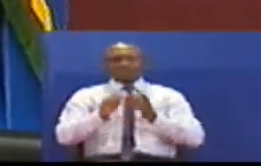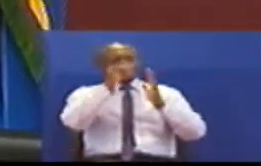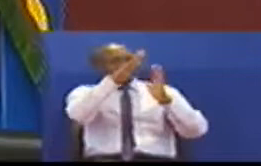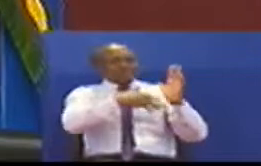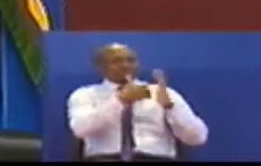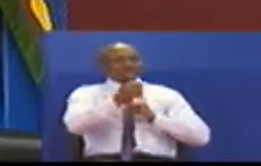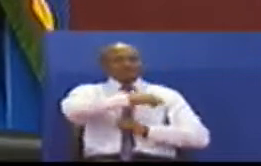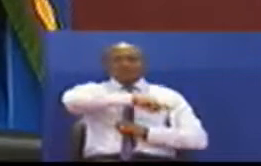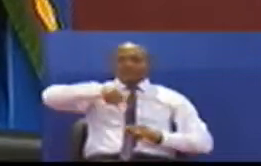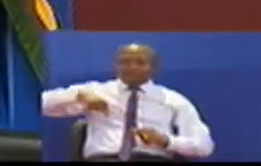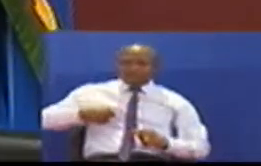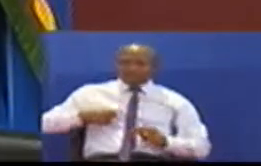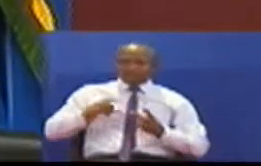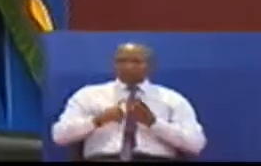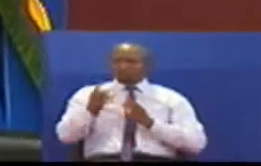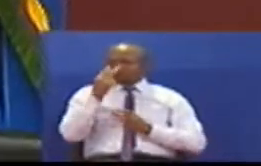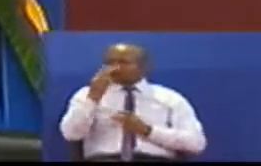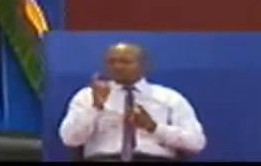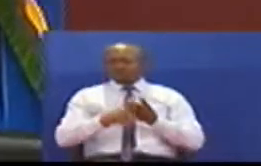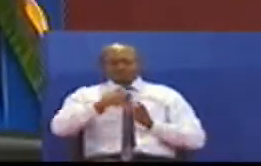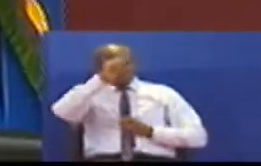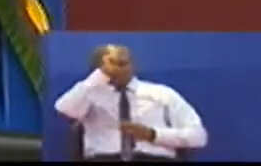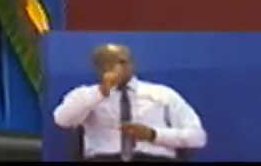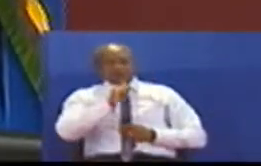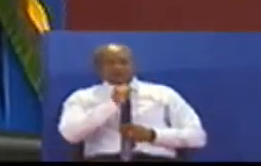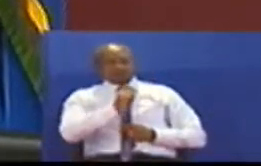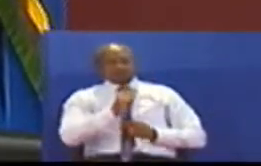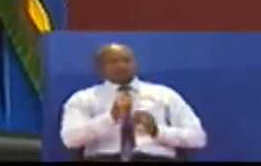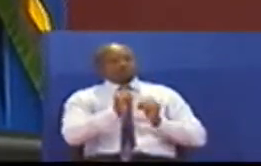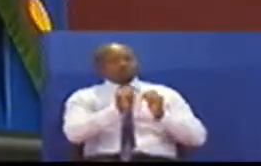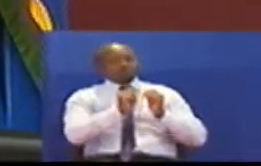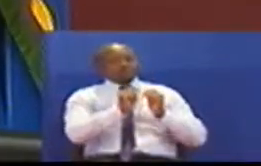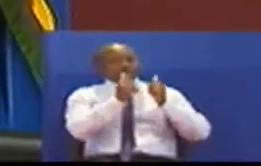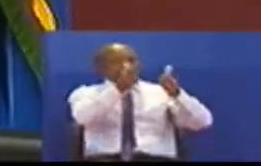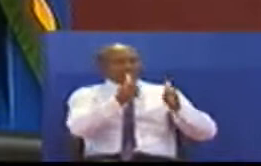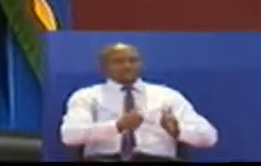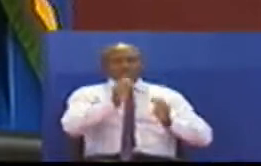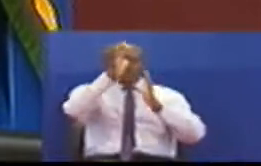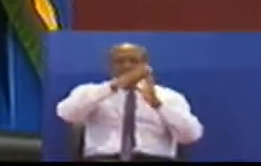yetu. Naomba niwatangazie waheshimiwa wabunge kuwa ratiba ya mkutano wa 19